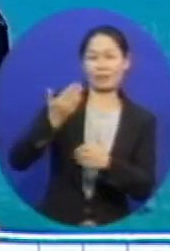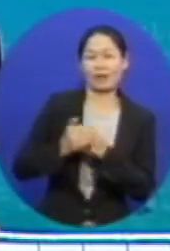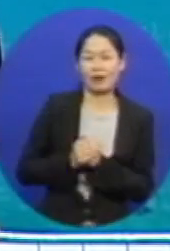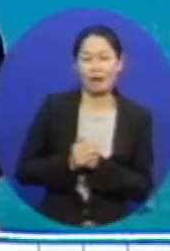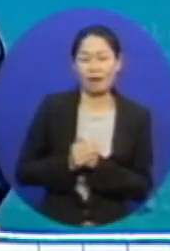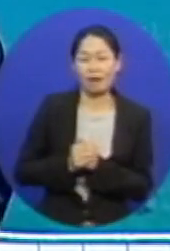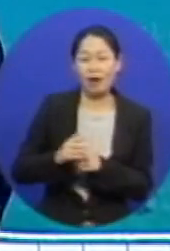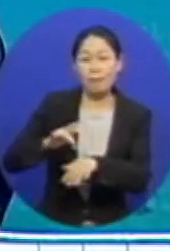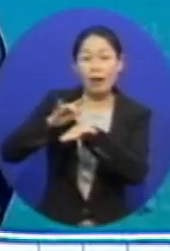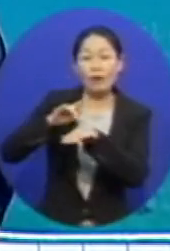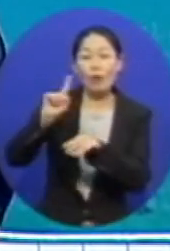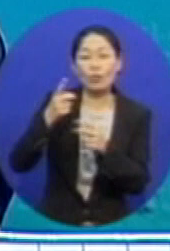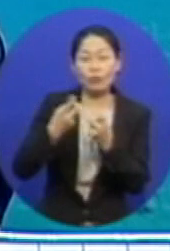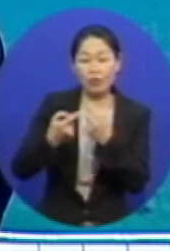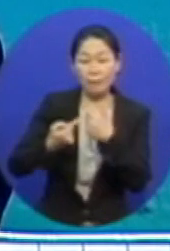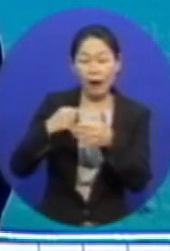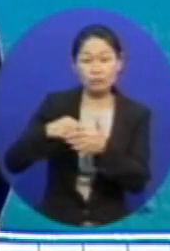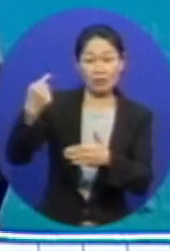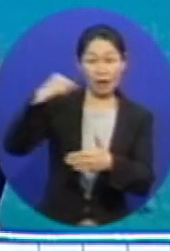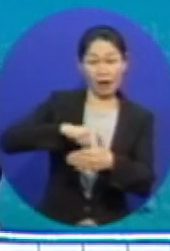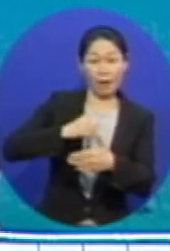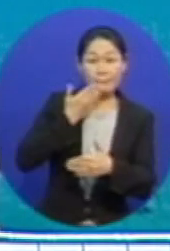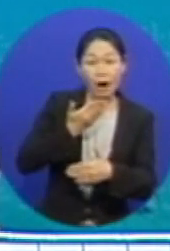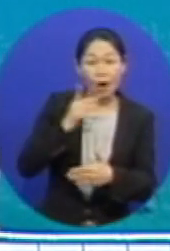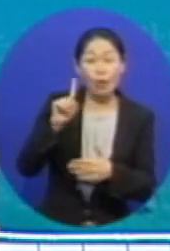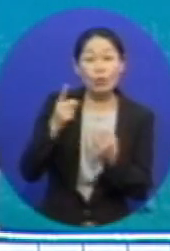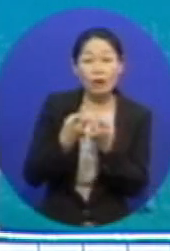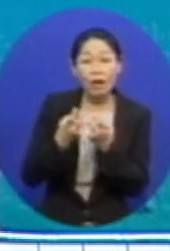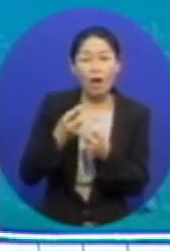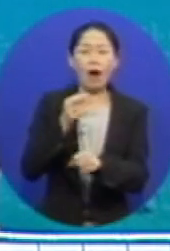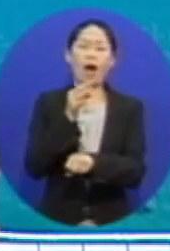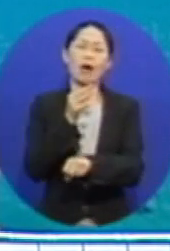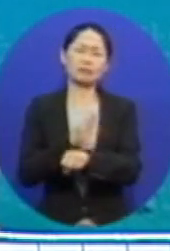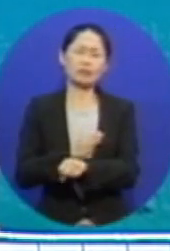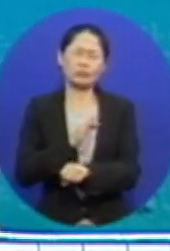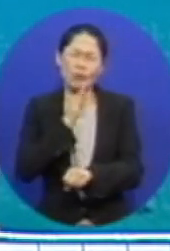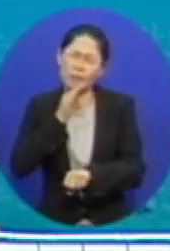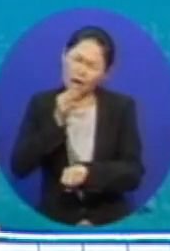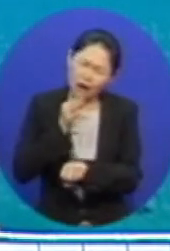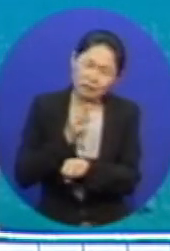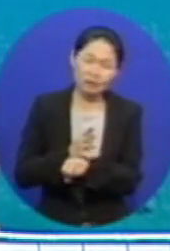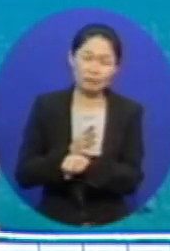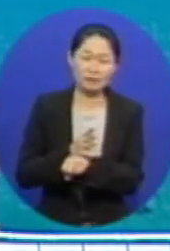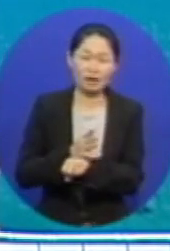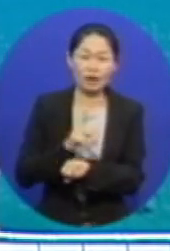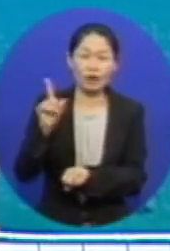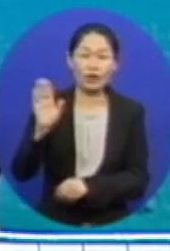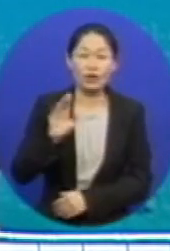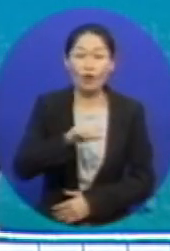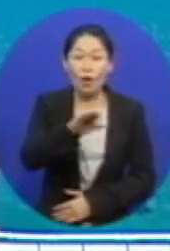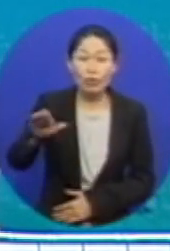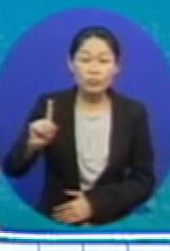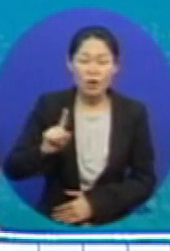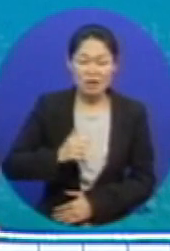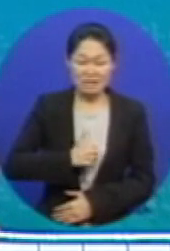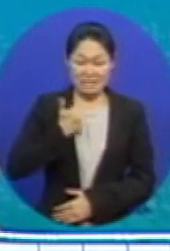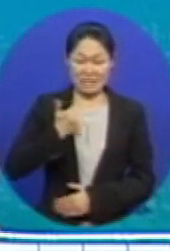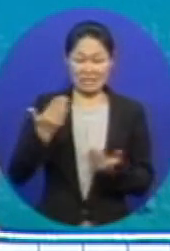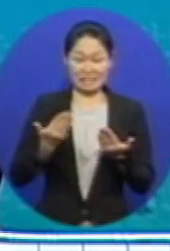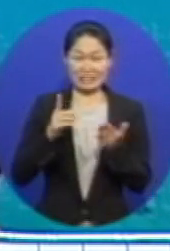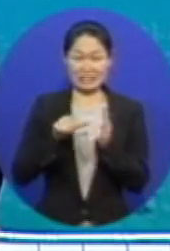마귀가 어떻게 우리 마음속에 들어오죠 간단해요 너무 간단해요 여러분 화나는 일이 있을 때